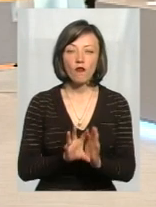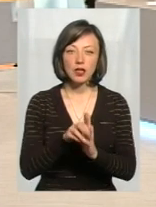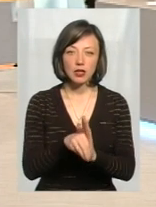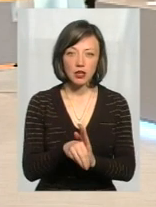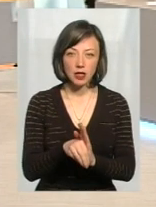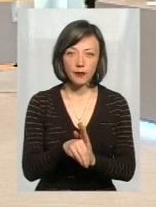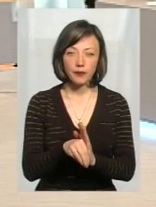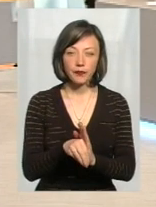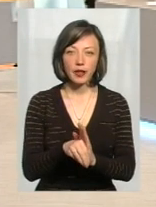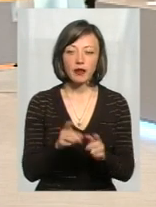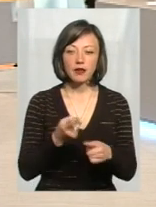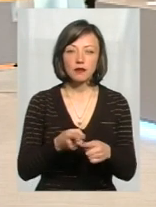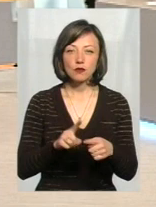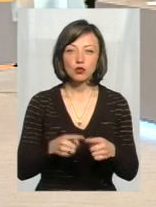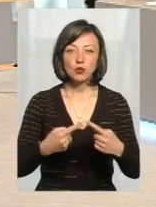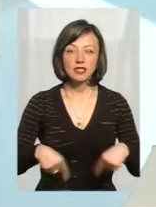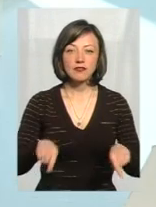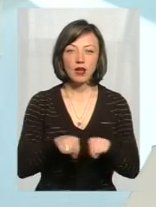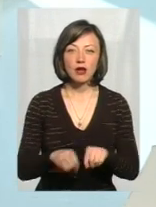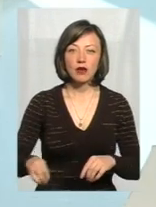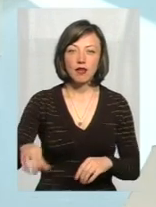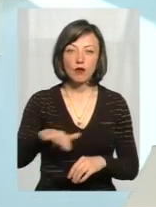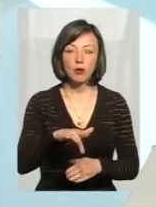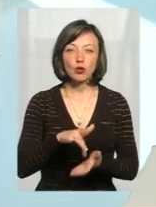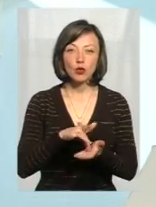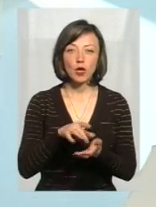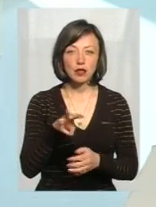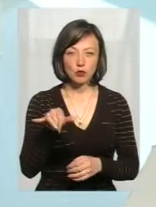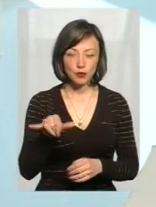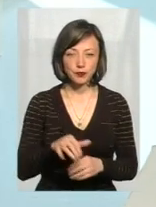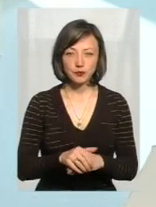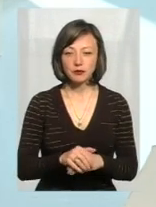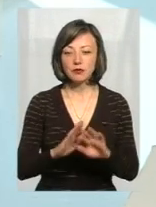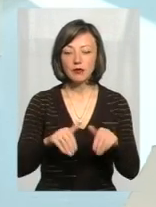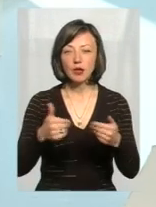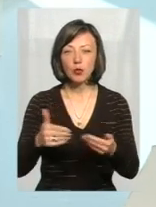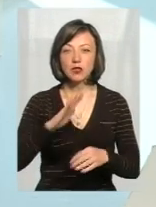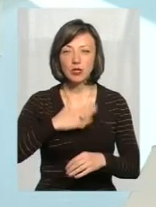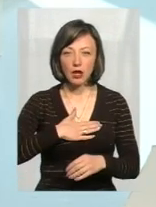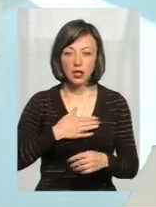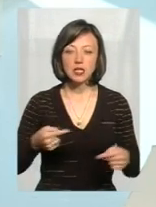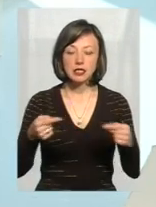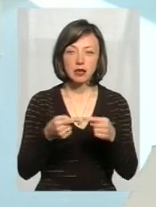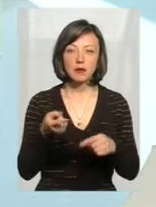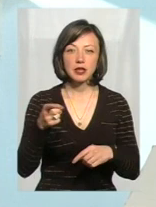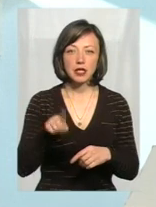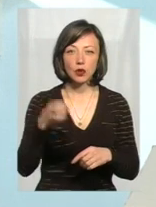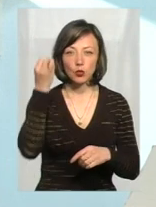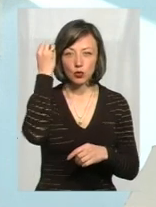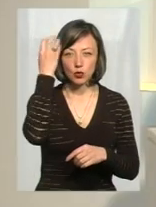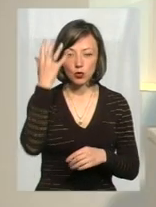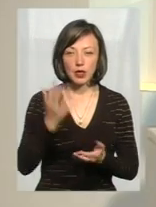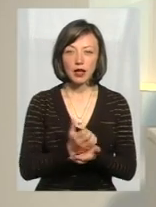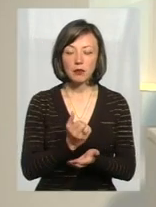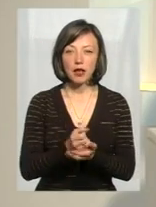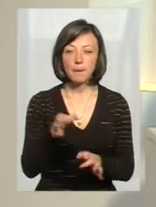у цю сферу європейського туризму. І пропозиції наші, саме от ті культурні надбання,